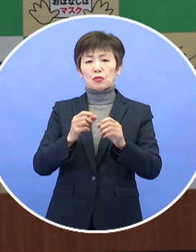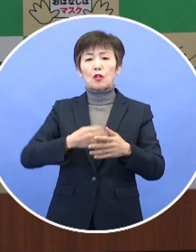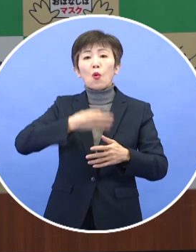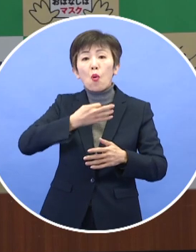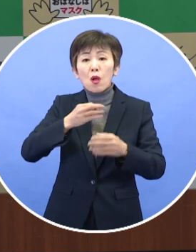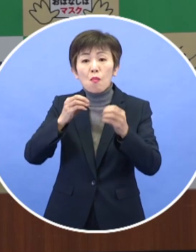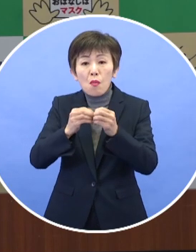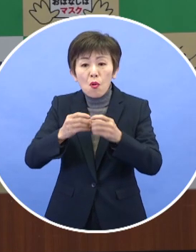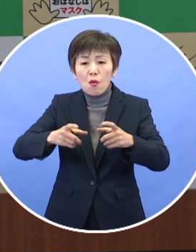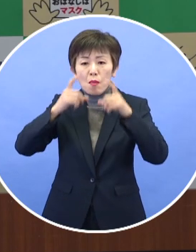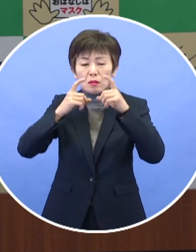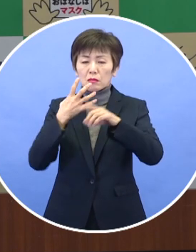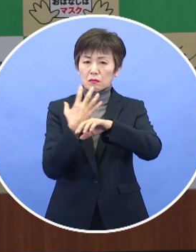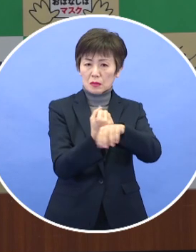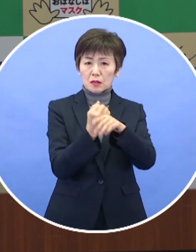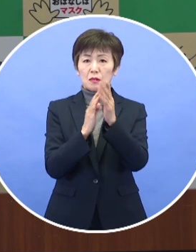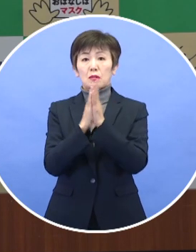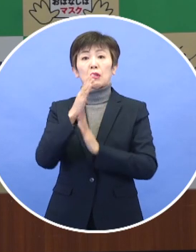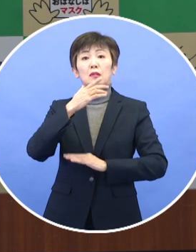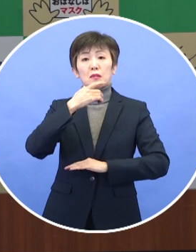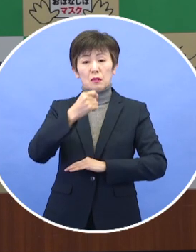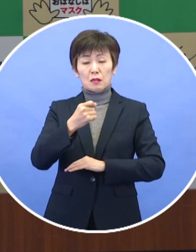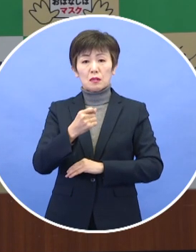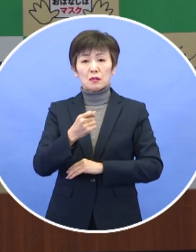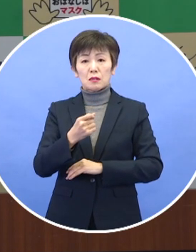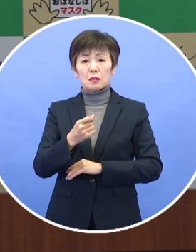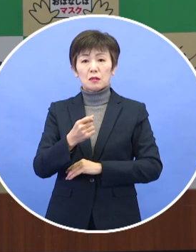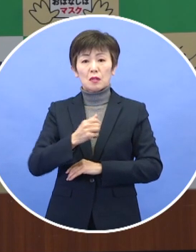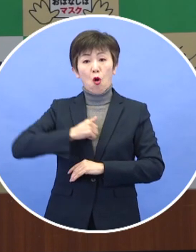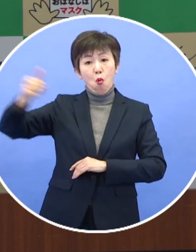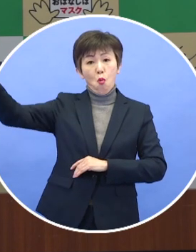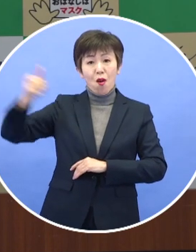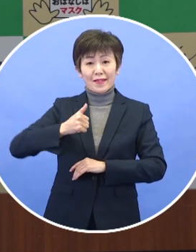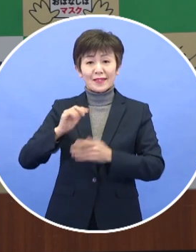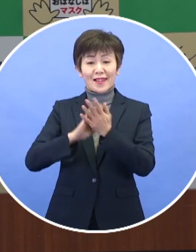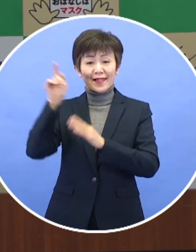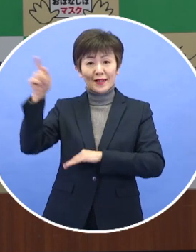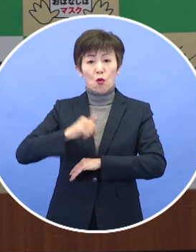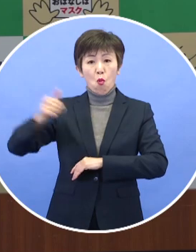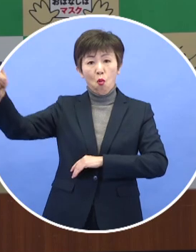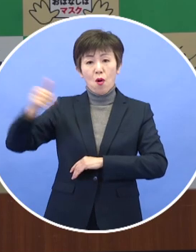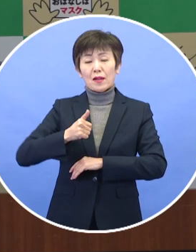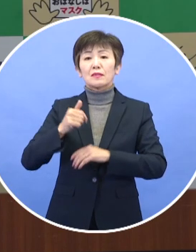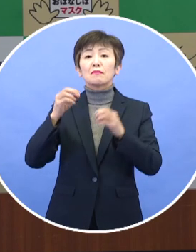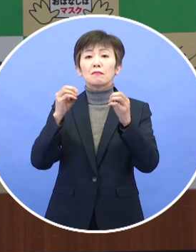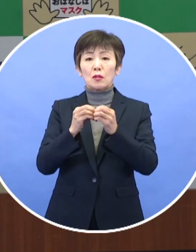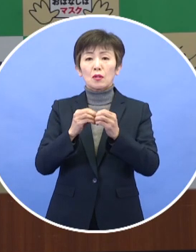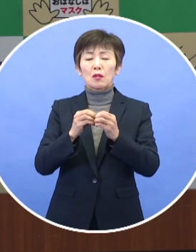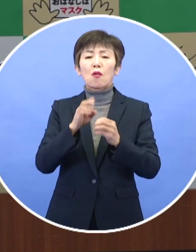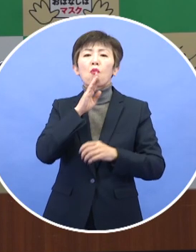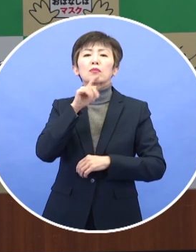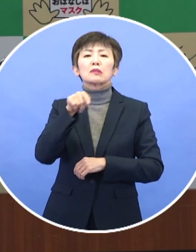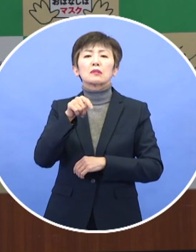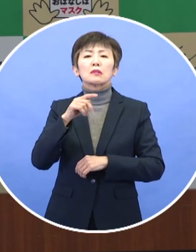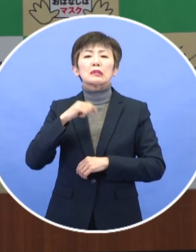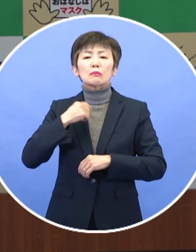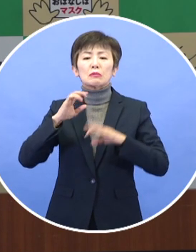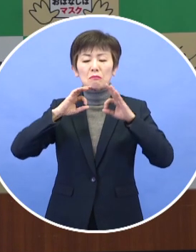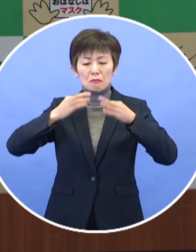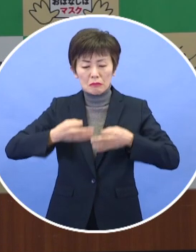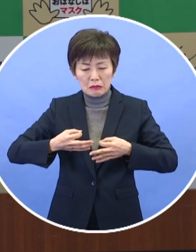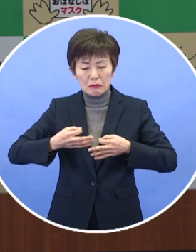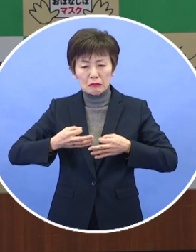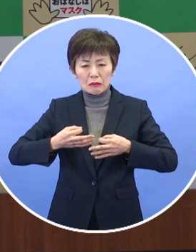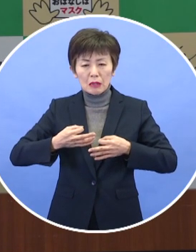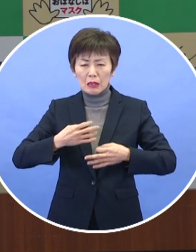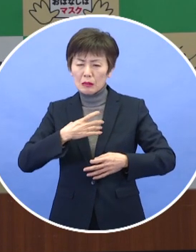ひお願いしたい。それからまた往来した後、これはですね、ご本人さんには分かると思います。だいたいリスク行動を取